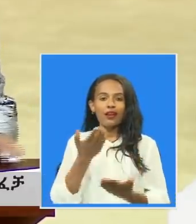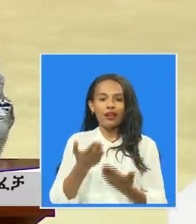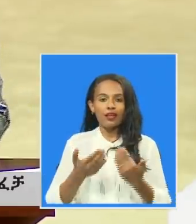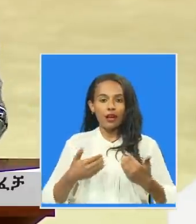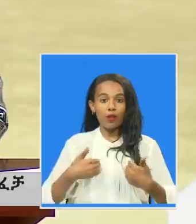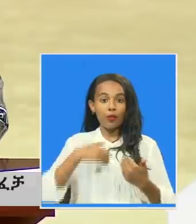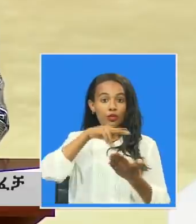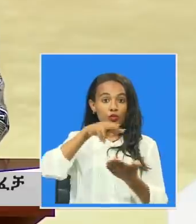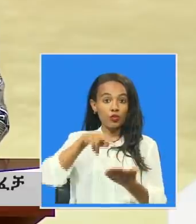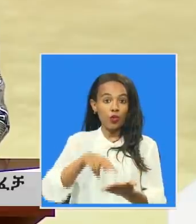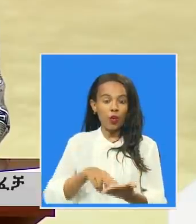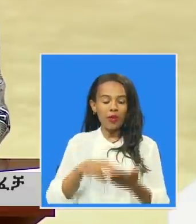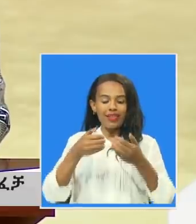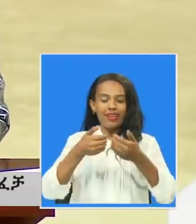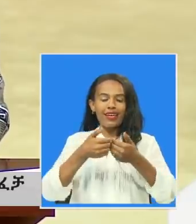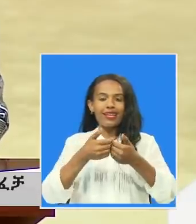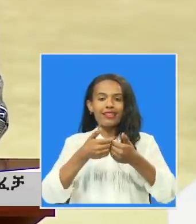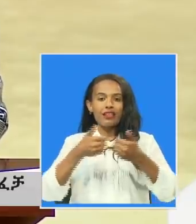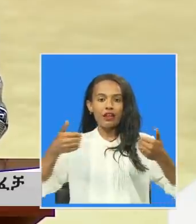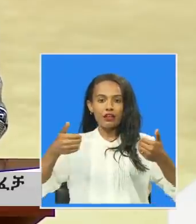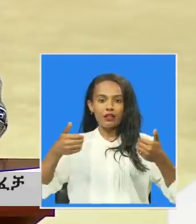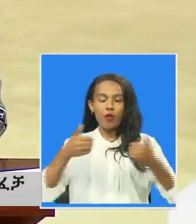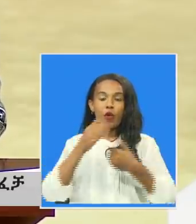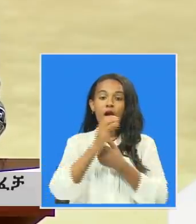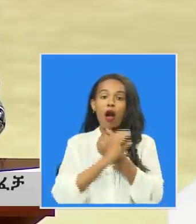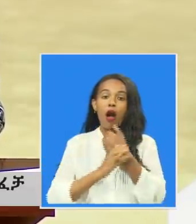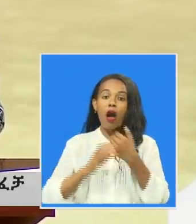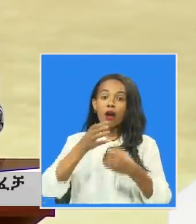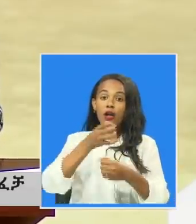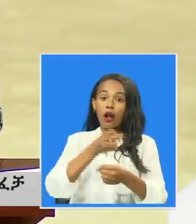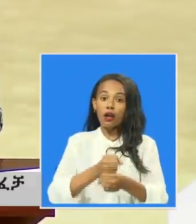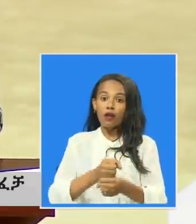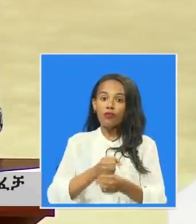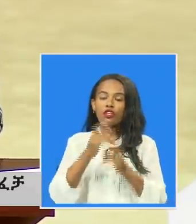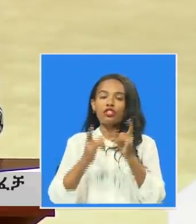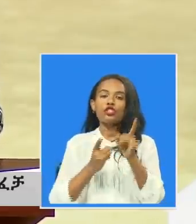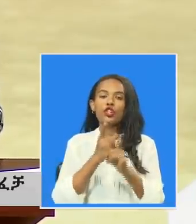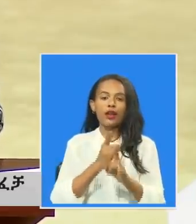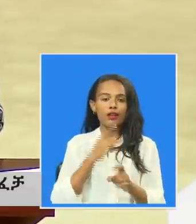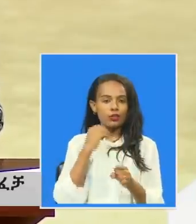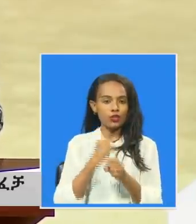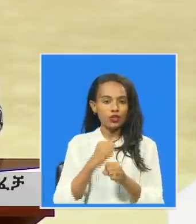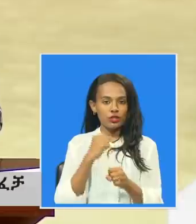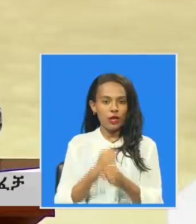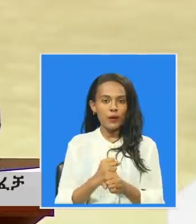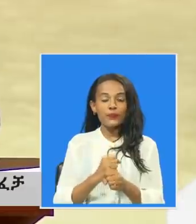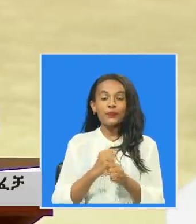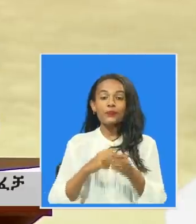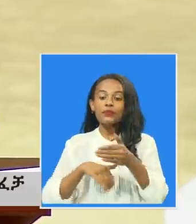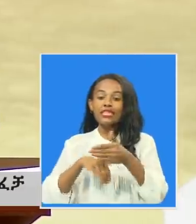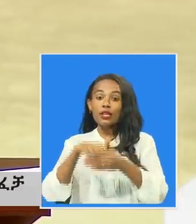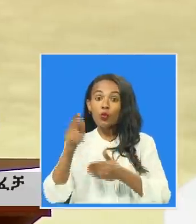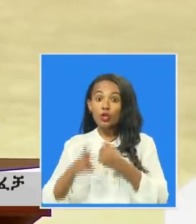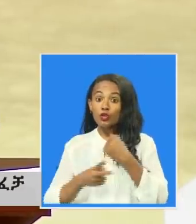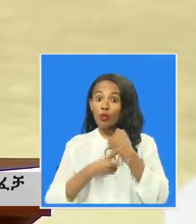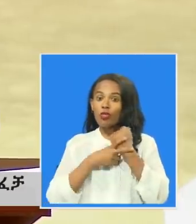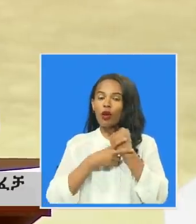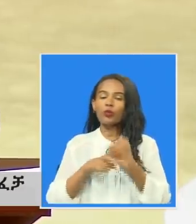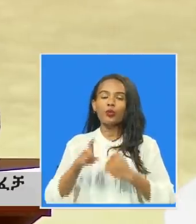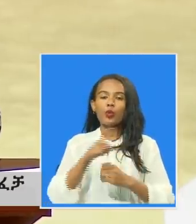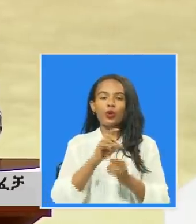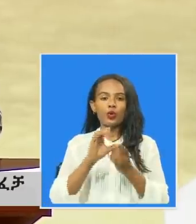ያለባቸው ተቋማት ተለይተው ሀገር አቀፍ ዲጂታላይዜሽን ስራ ወጪ ቆጣቢ በሆነ